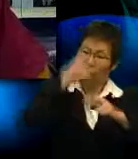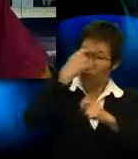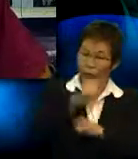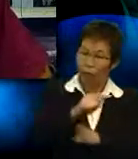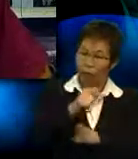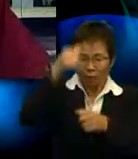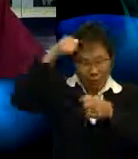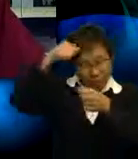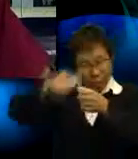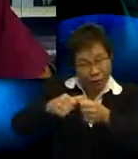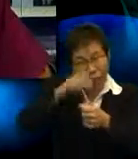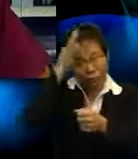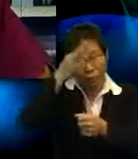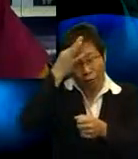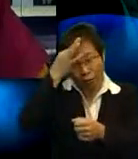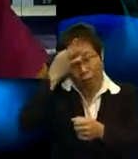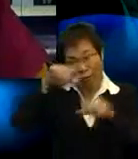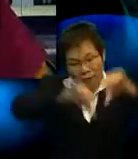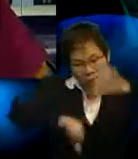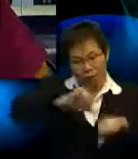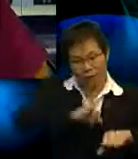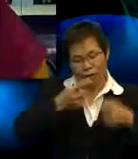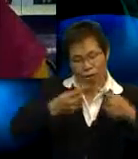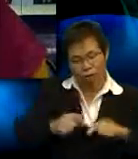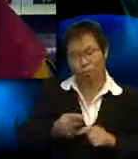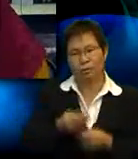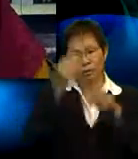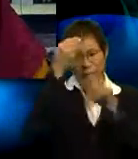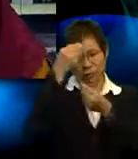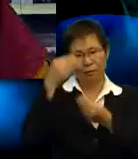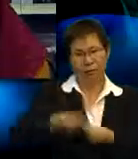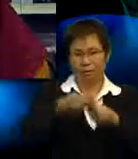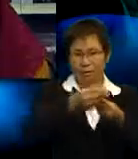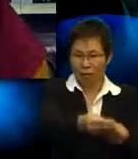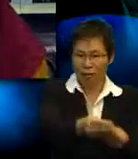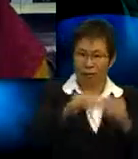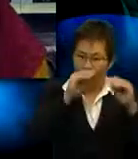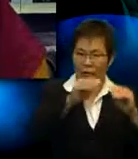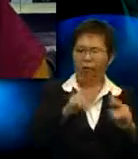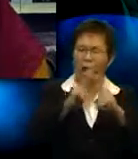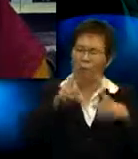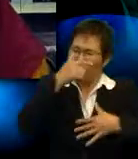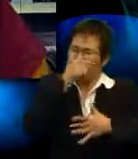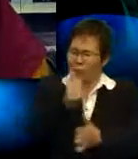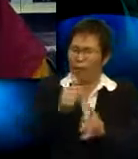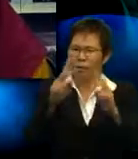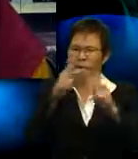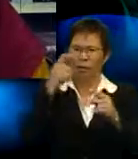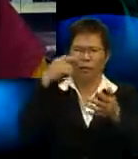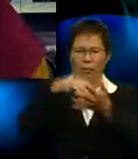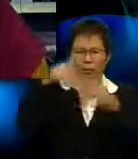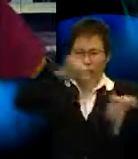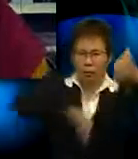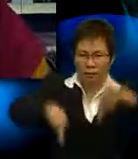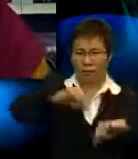mengingati fakta sains yang saya cuba sampaikan, walaupun mereka amat meminati mata pelajaran sains.